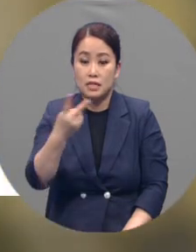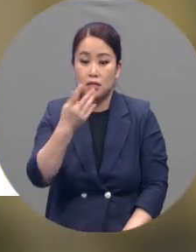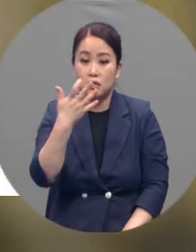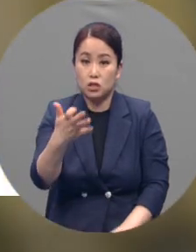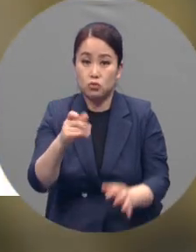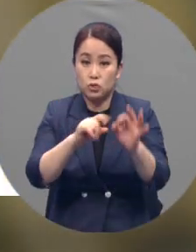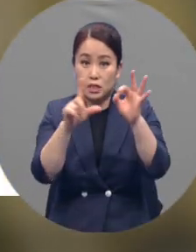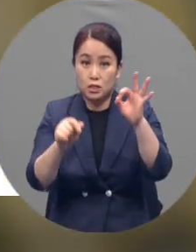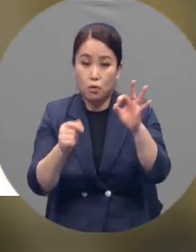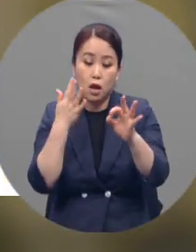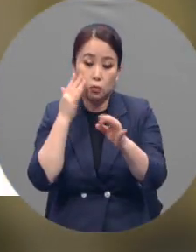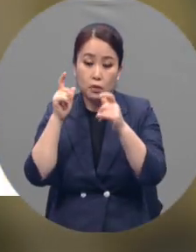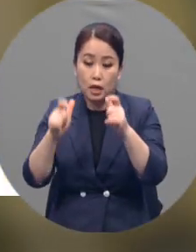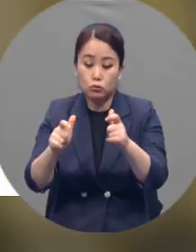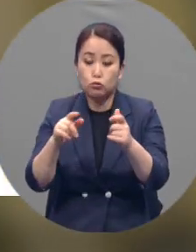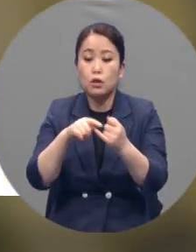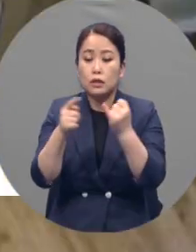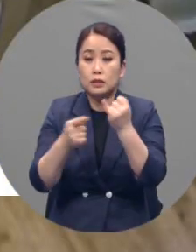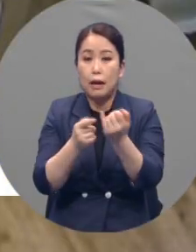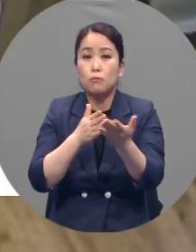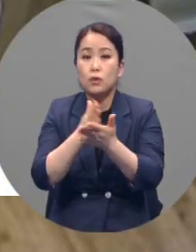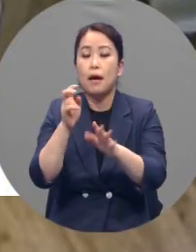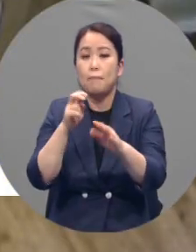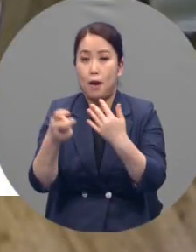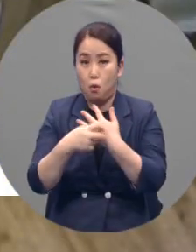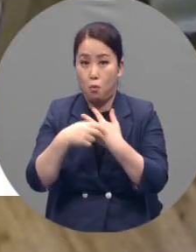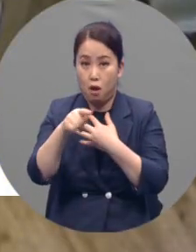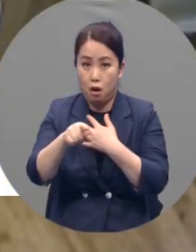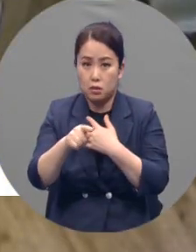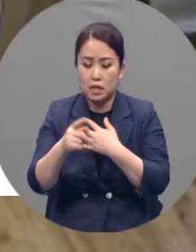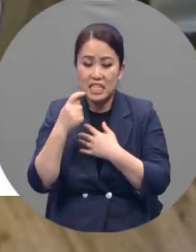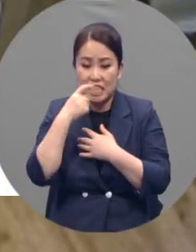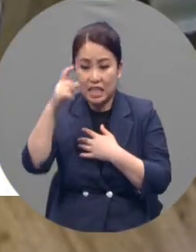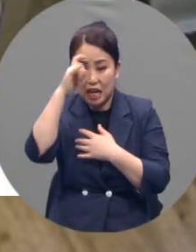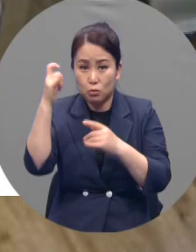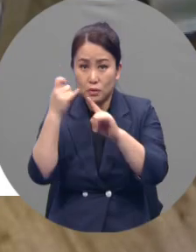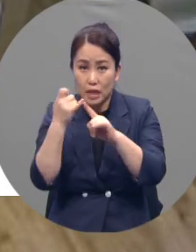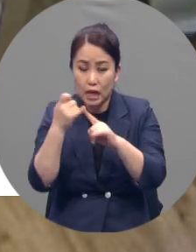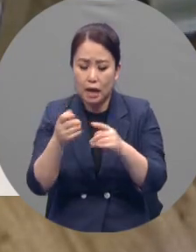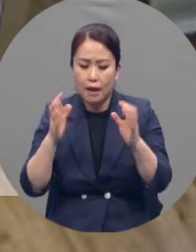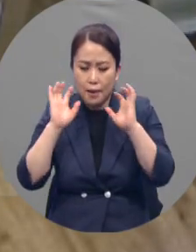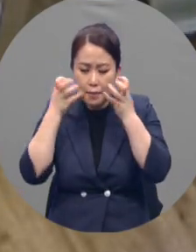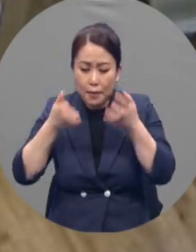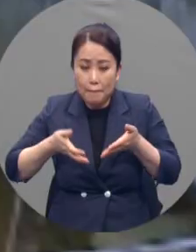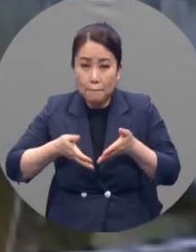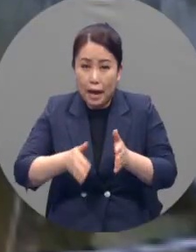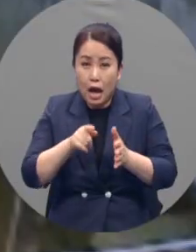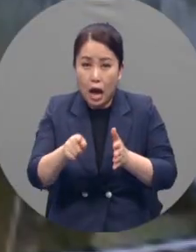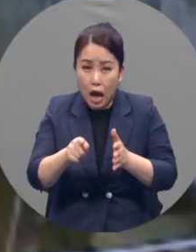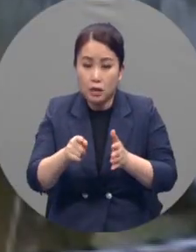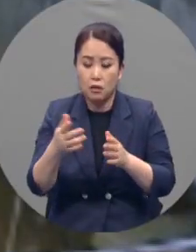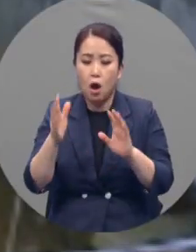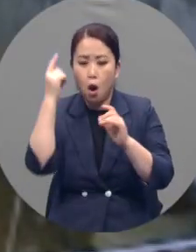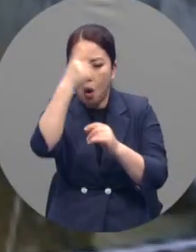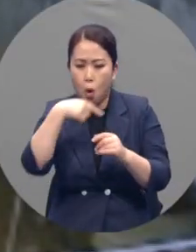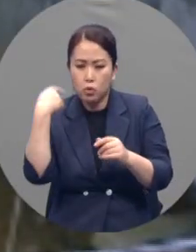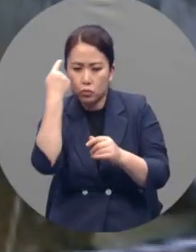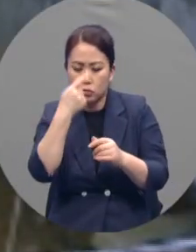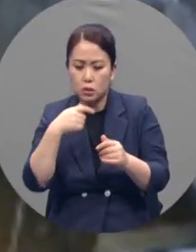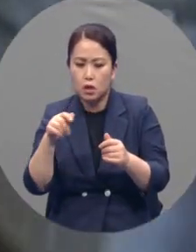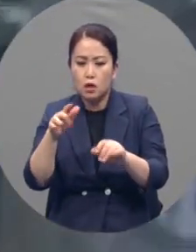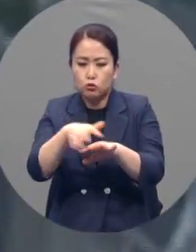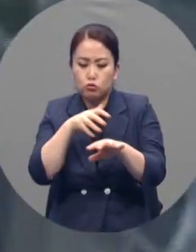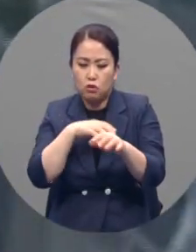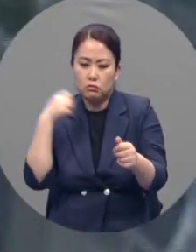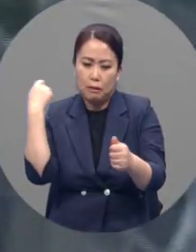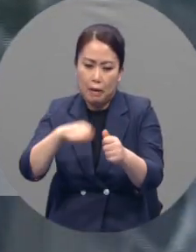2019년 10월 동래구의 한 산부인과. 한 간호사가 갓 태어난 아이의 얼굴을 수건으로 때리고 발을 잡더니 거꾸로